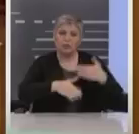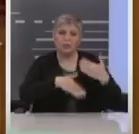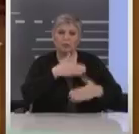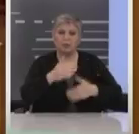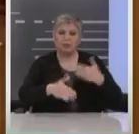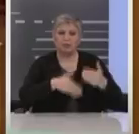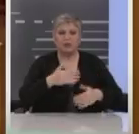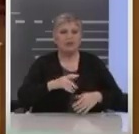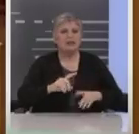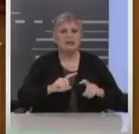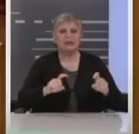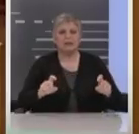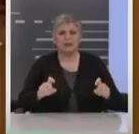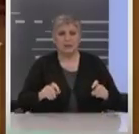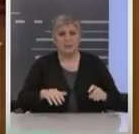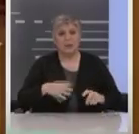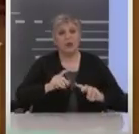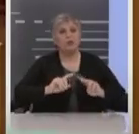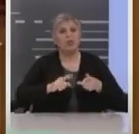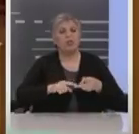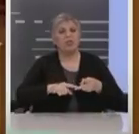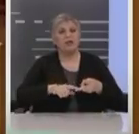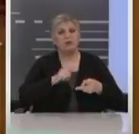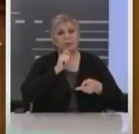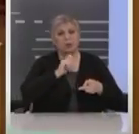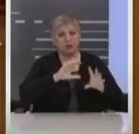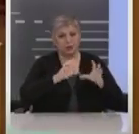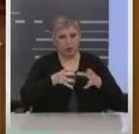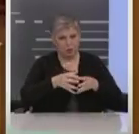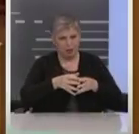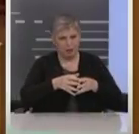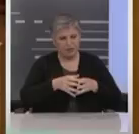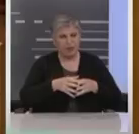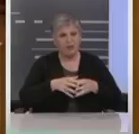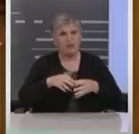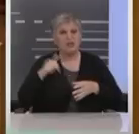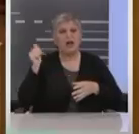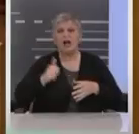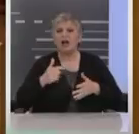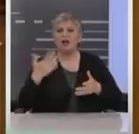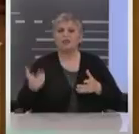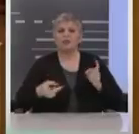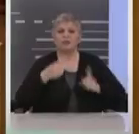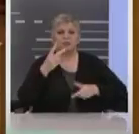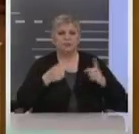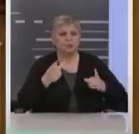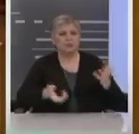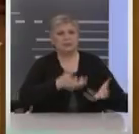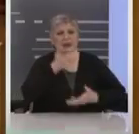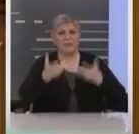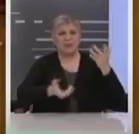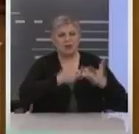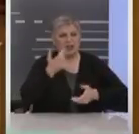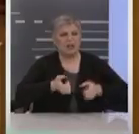μία αντιπολίτευση που μέχρι χθες έκανε αντιπολίτευση της πυρκαγιάς και της συμφοράς,